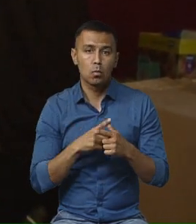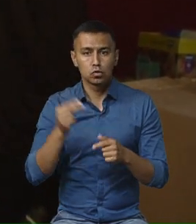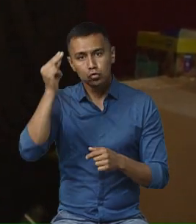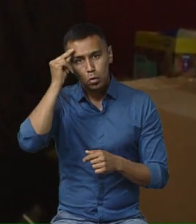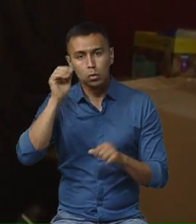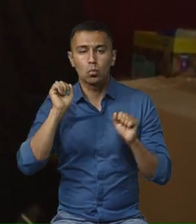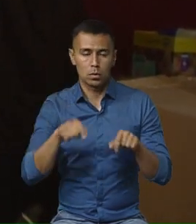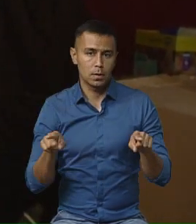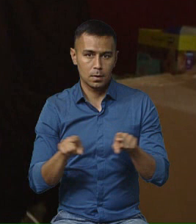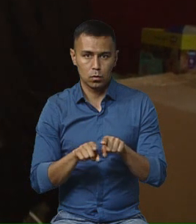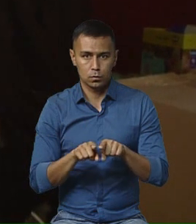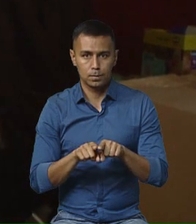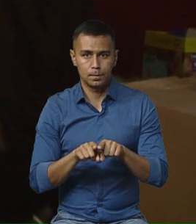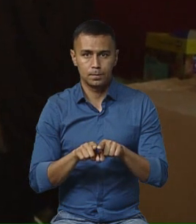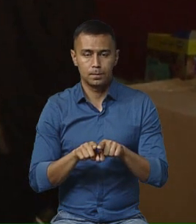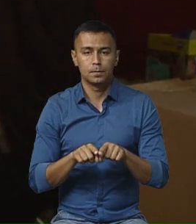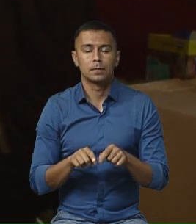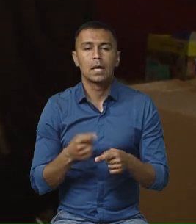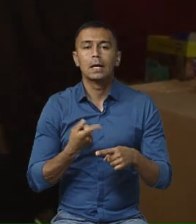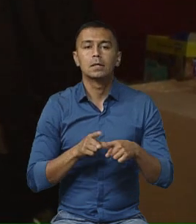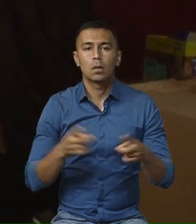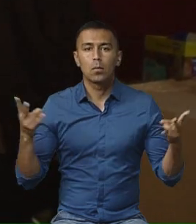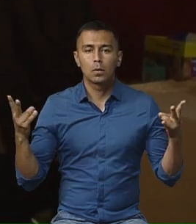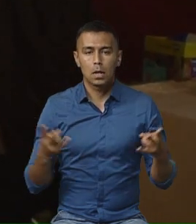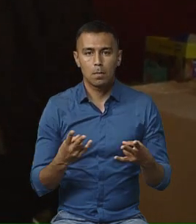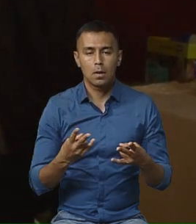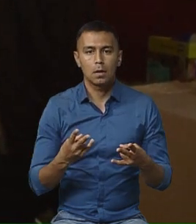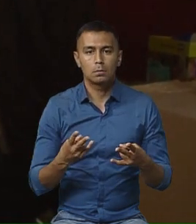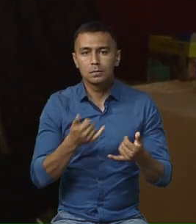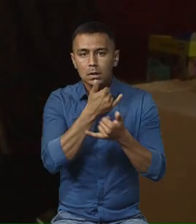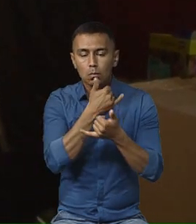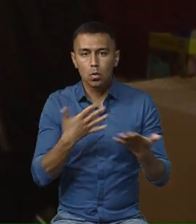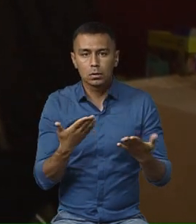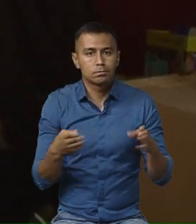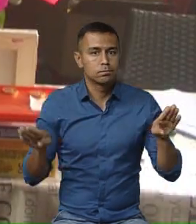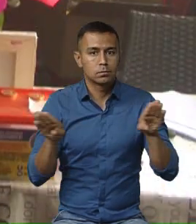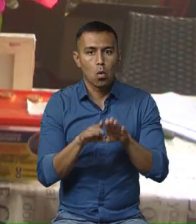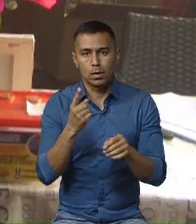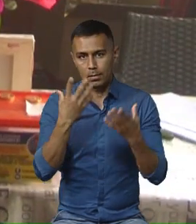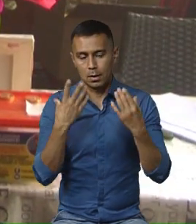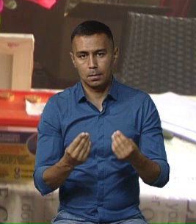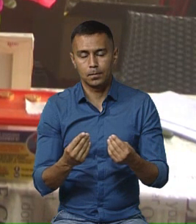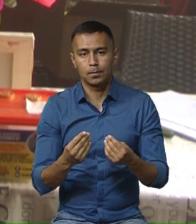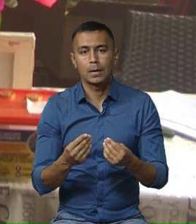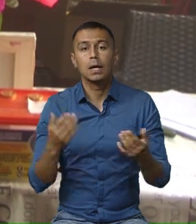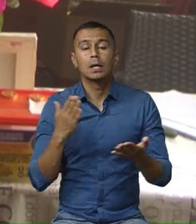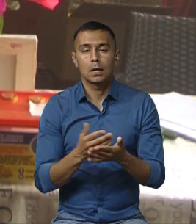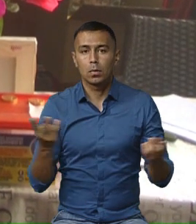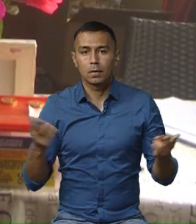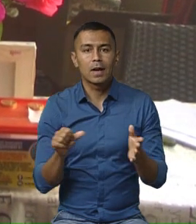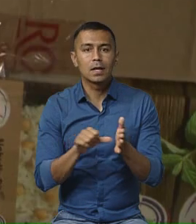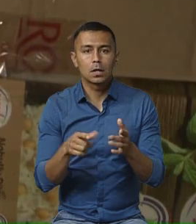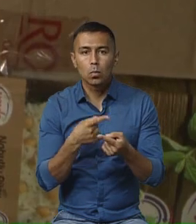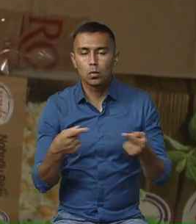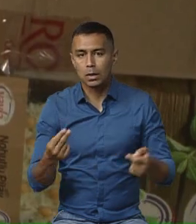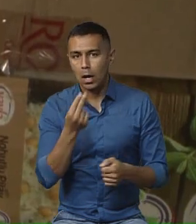чорний також може бути. Це потреба, вона не може закритися одним днем. Додає, є потреба в енергетичних